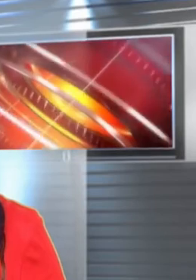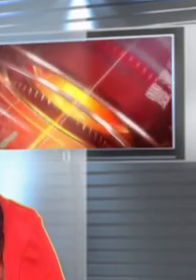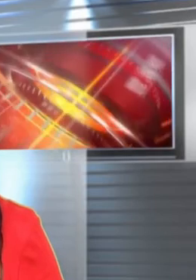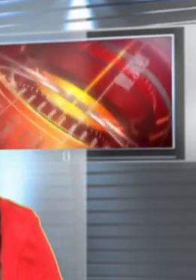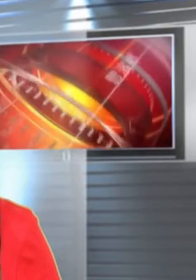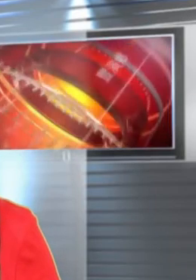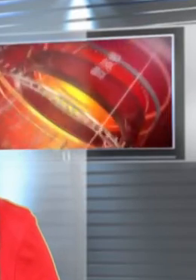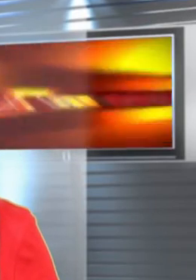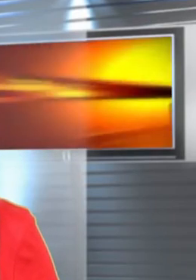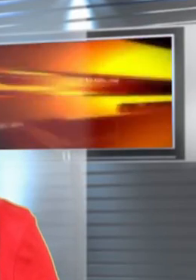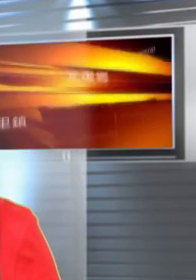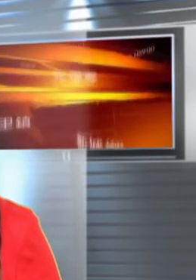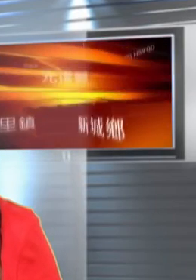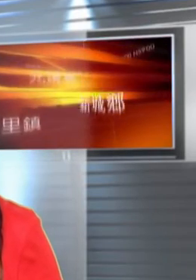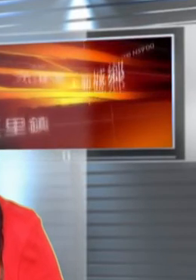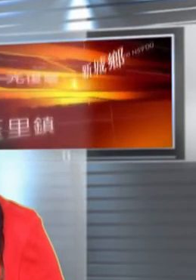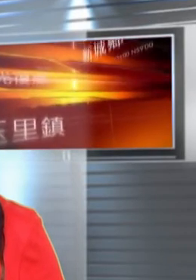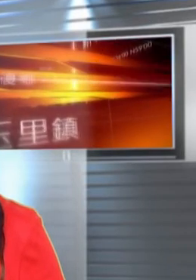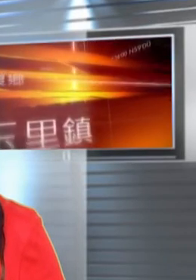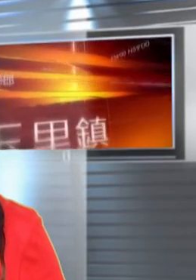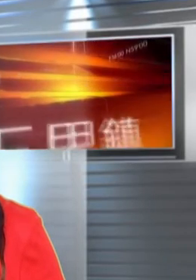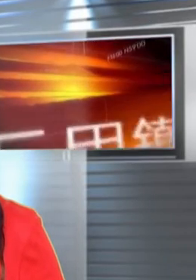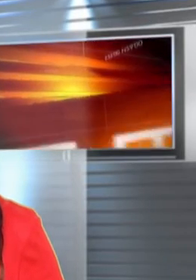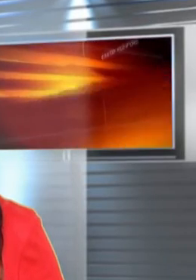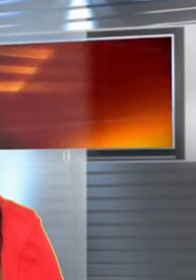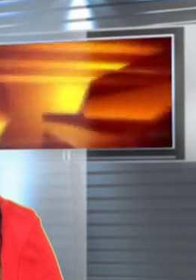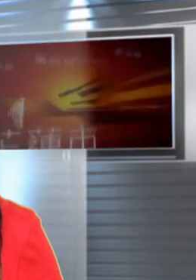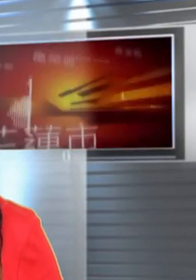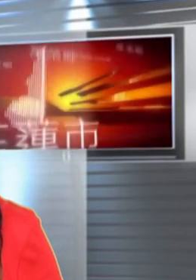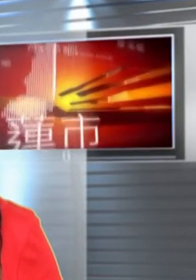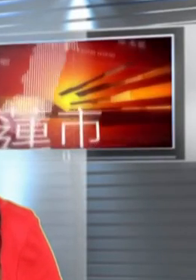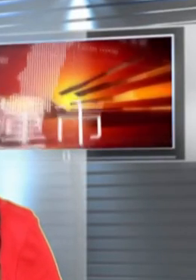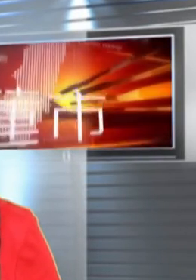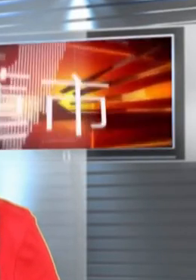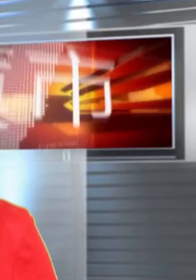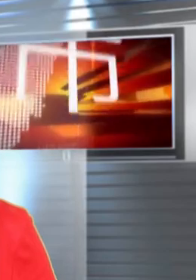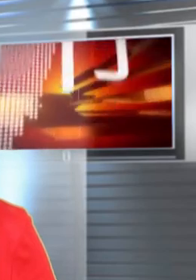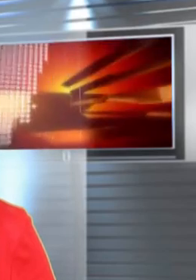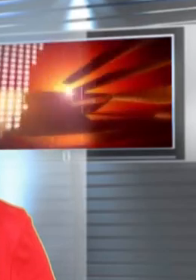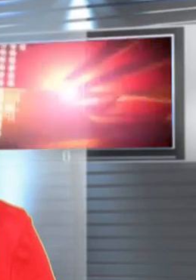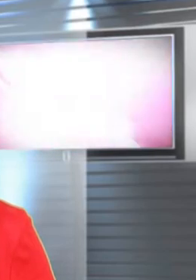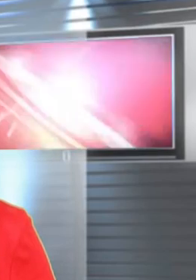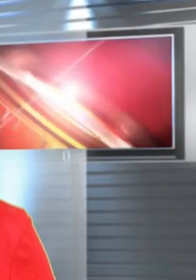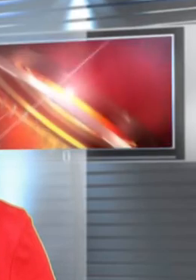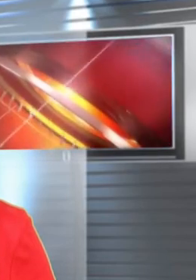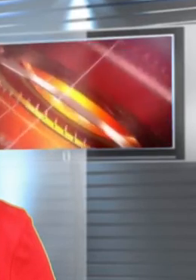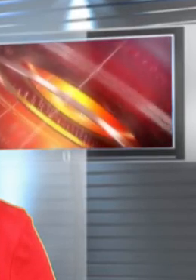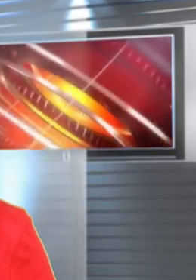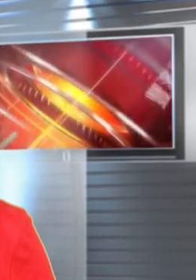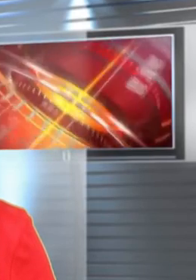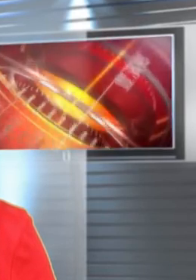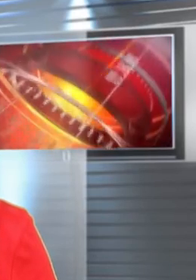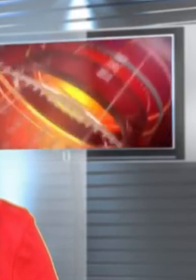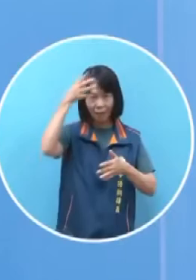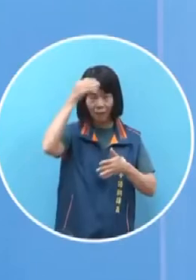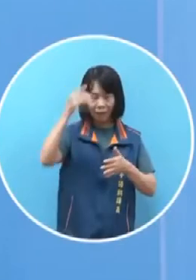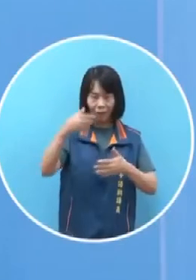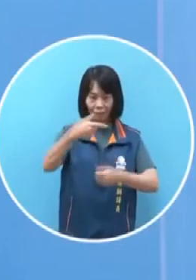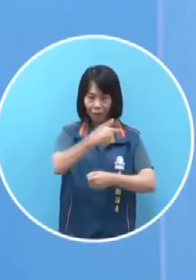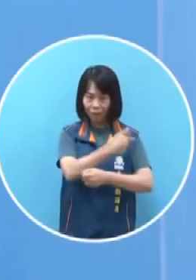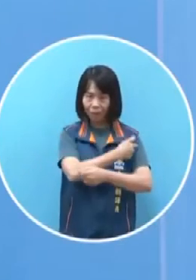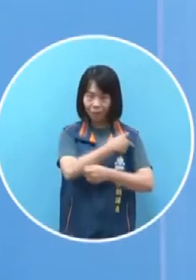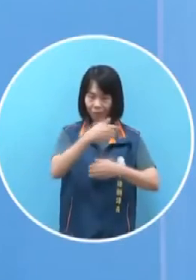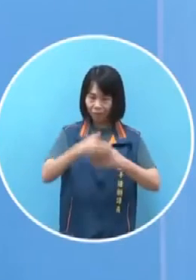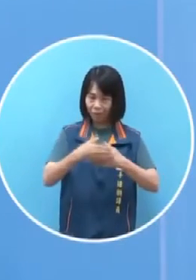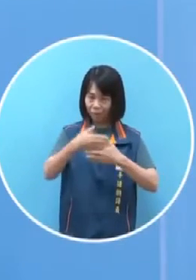也开放电话预约，请乡亲可以踊跃上网或者是采用电话预约方式来登记，来提升花莲疫苗接种覆盖率。 现在徐